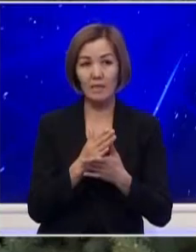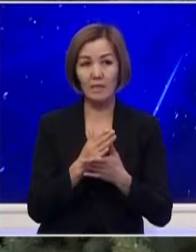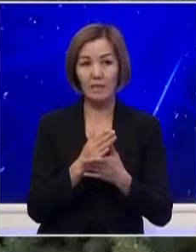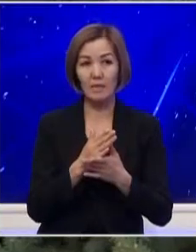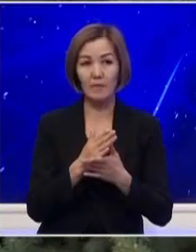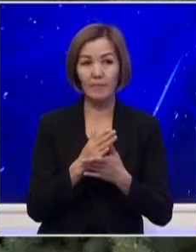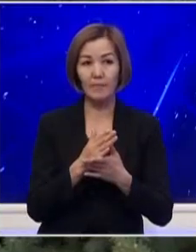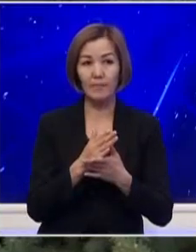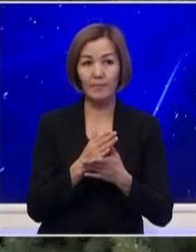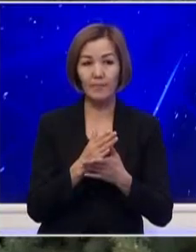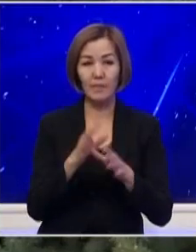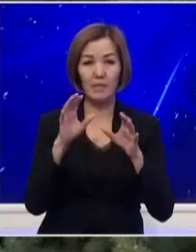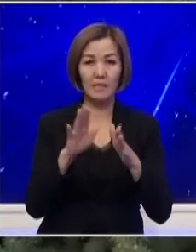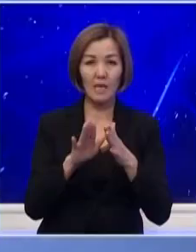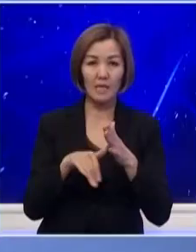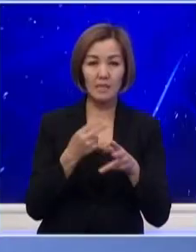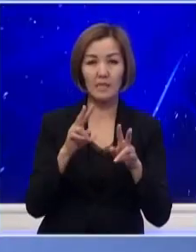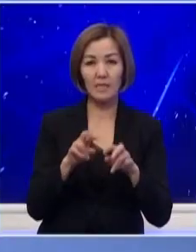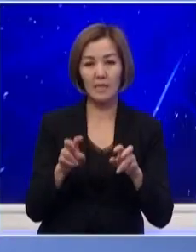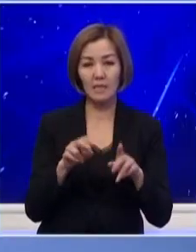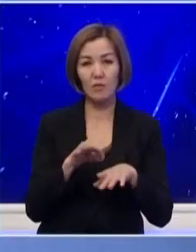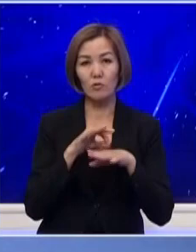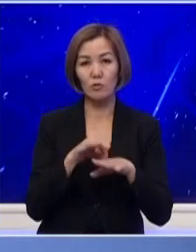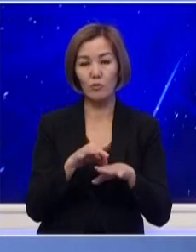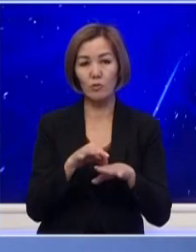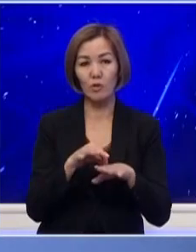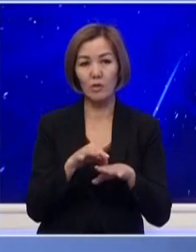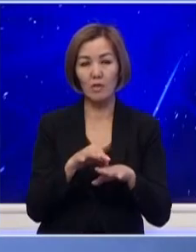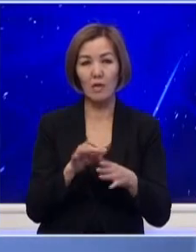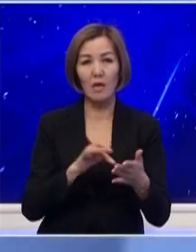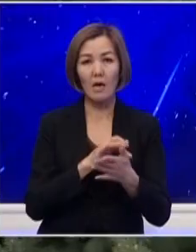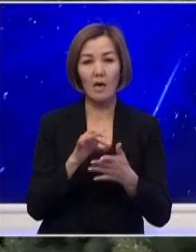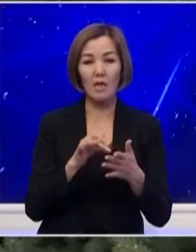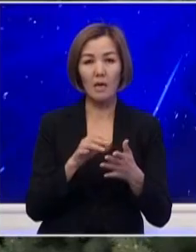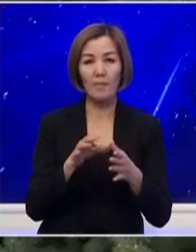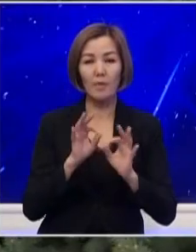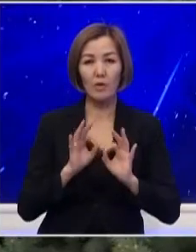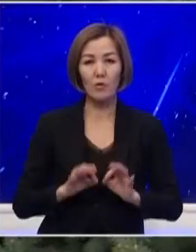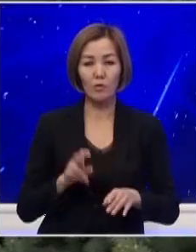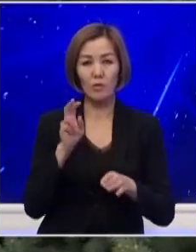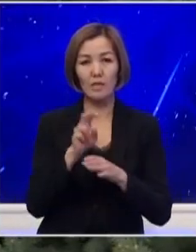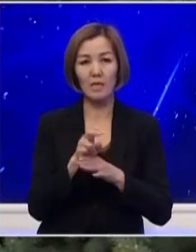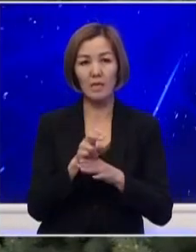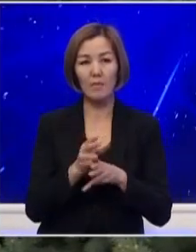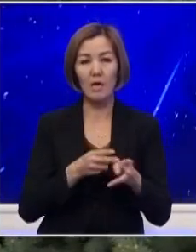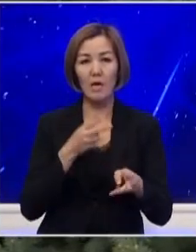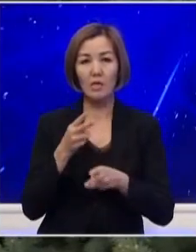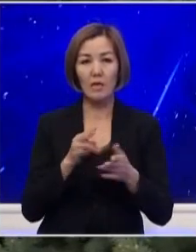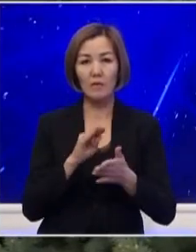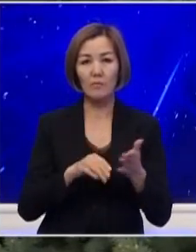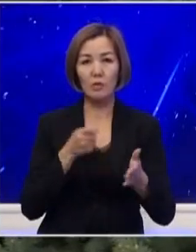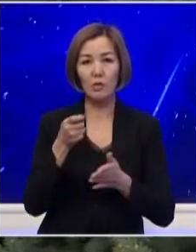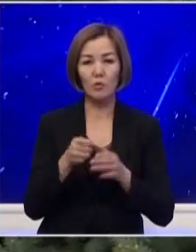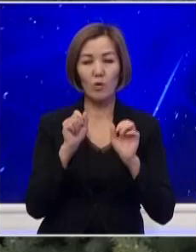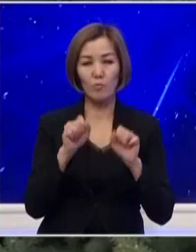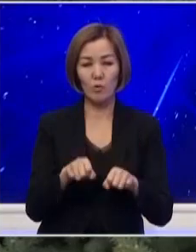құзырлы органдардан заңсыз тексерулер жүргізген жағдайда қала прокуратурасына келіп, тікелей арыз шағымдарыңызды қалдыруға